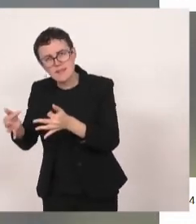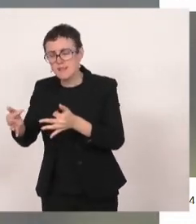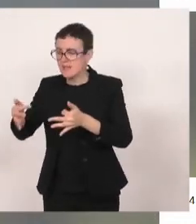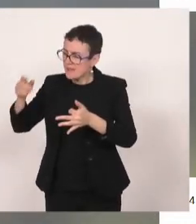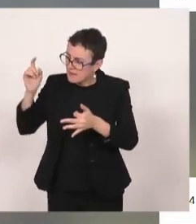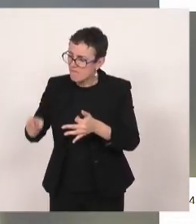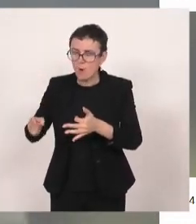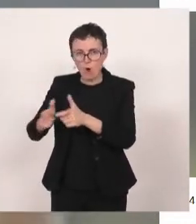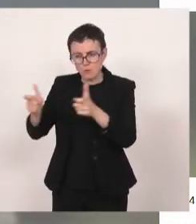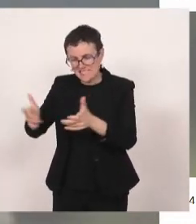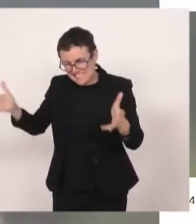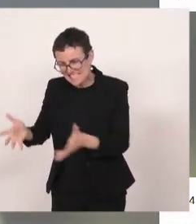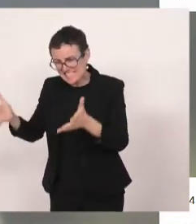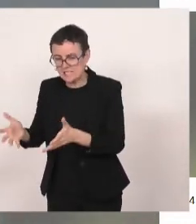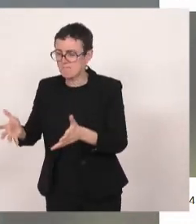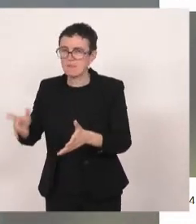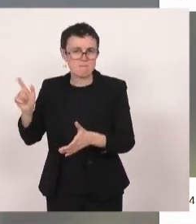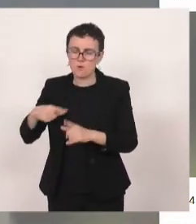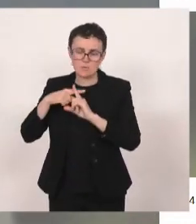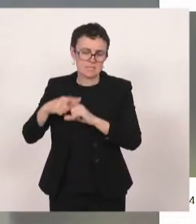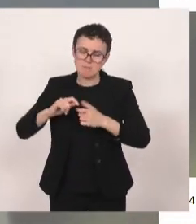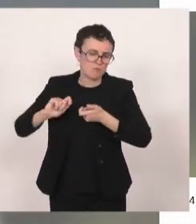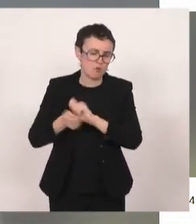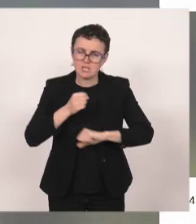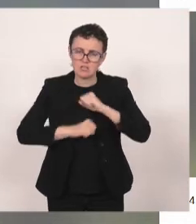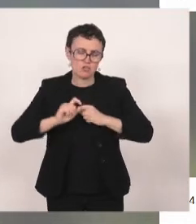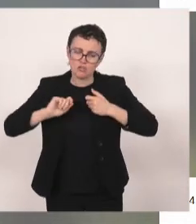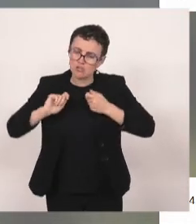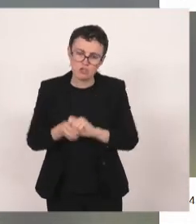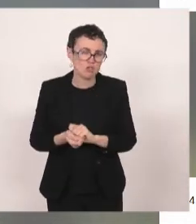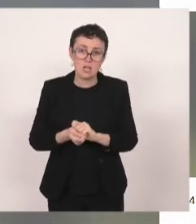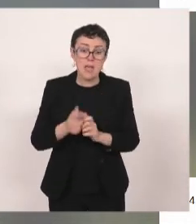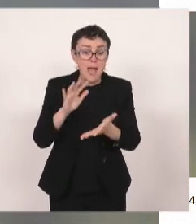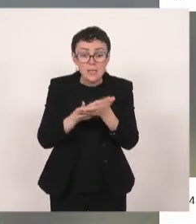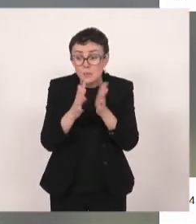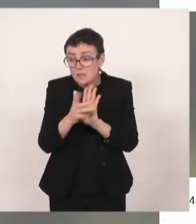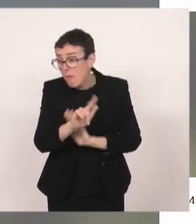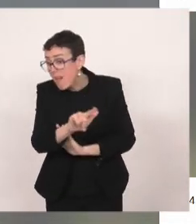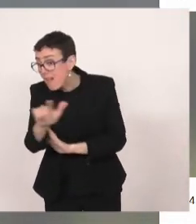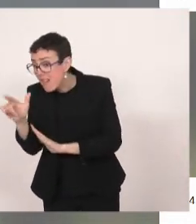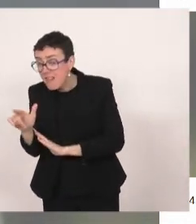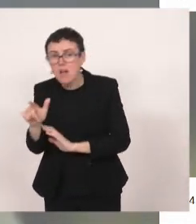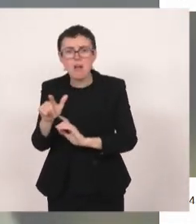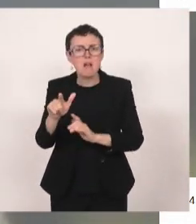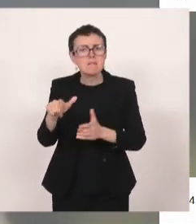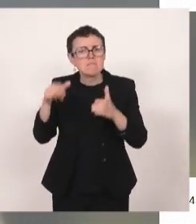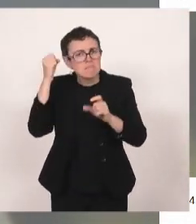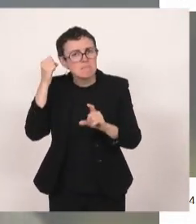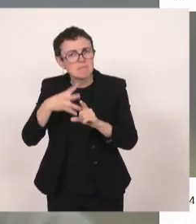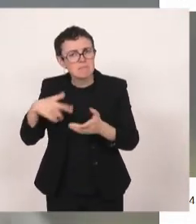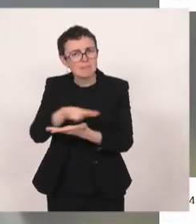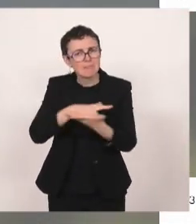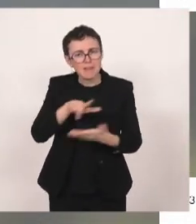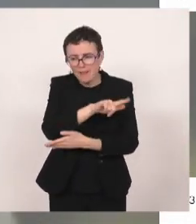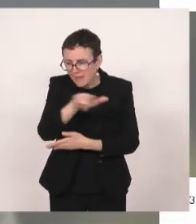acteurs locaux, les missions locales, les centres sociaux, les acteurs associatifs. C'est le seul point positif du dispositif, la nécessité